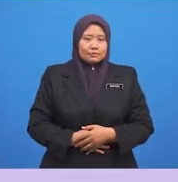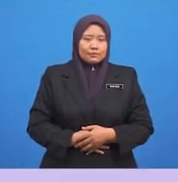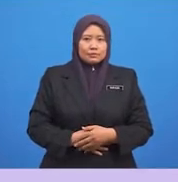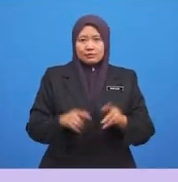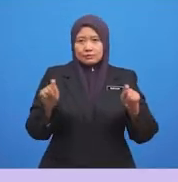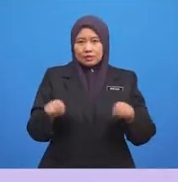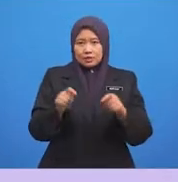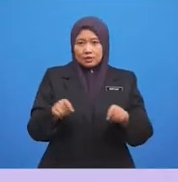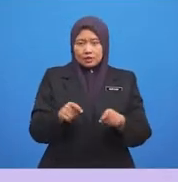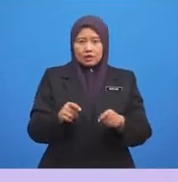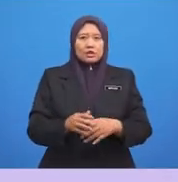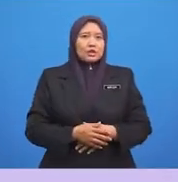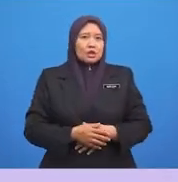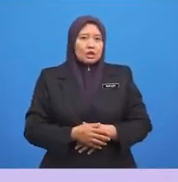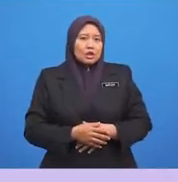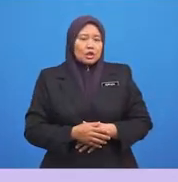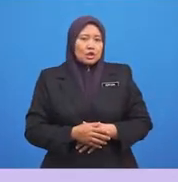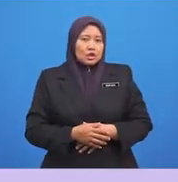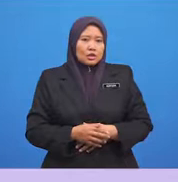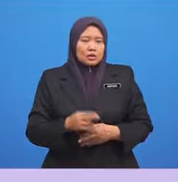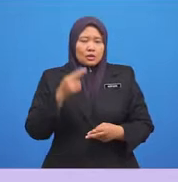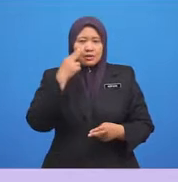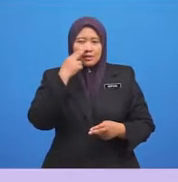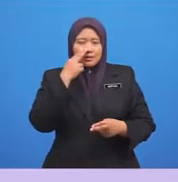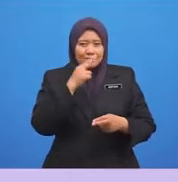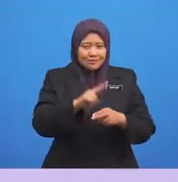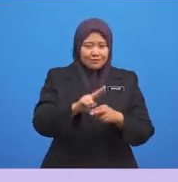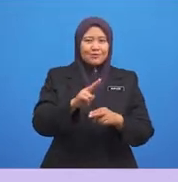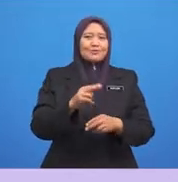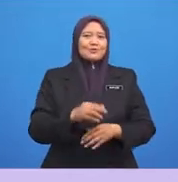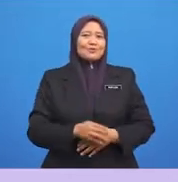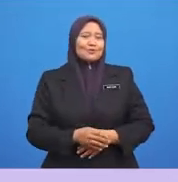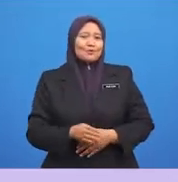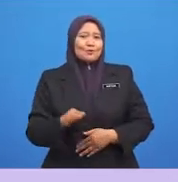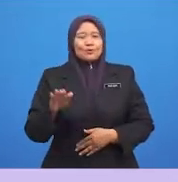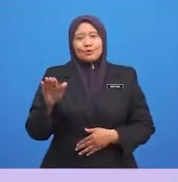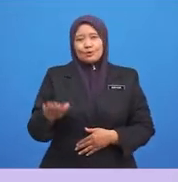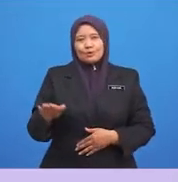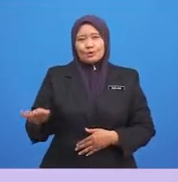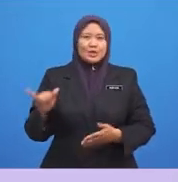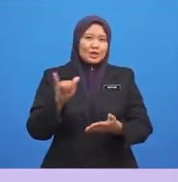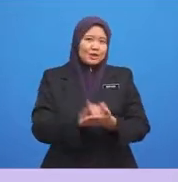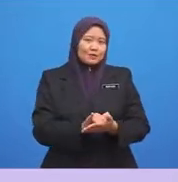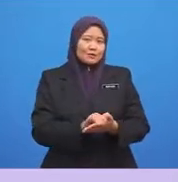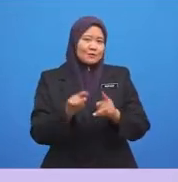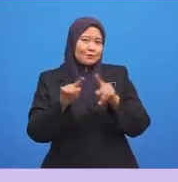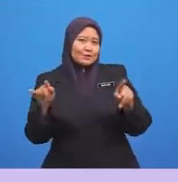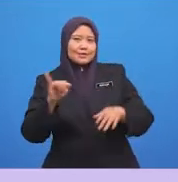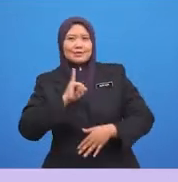lucu budak itu, apa dia? Saya, kata Safia.